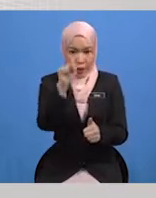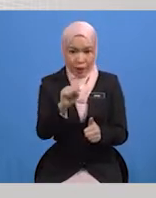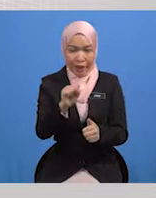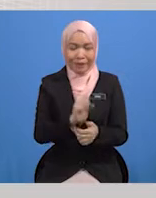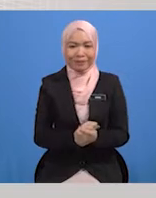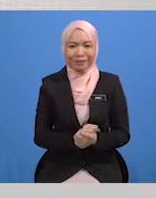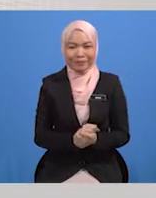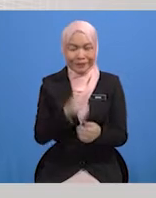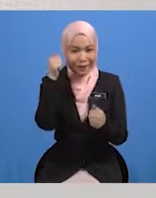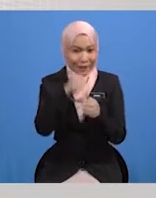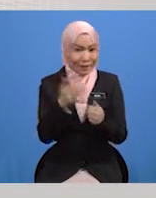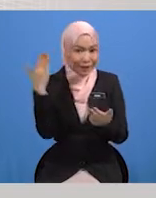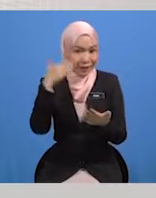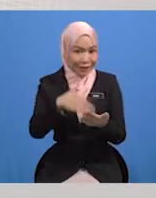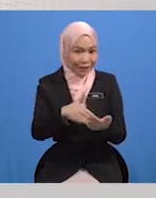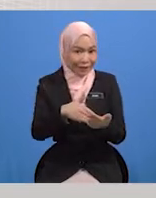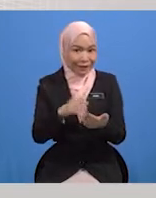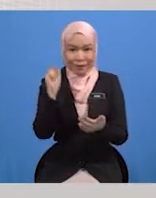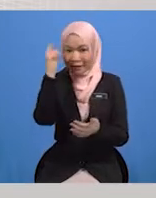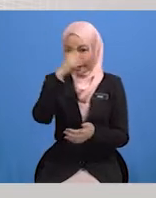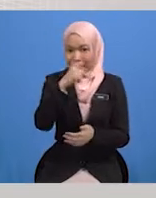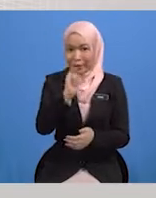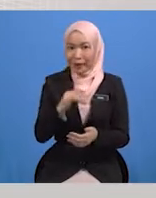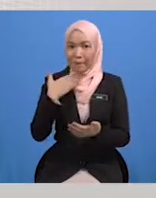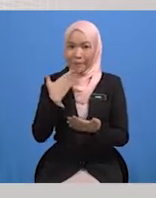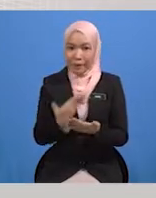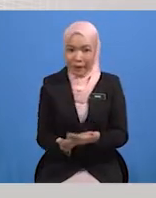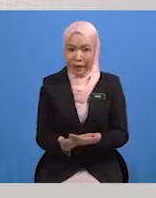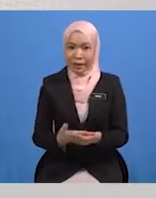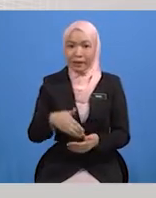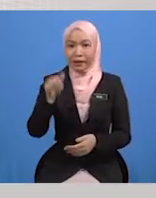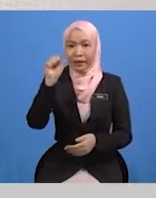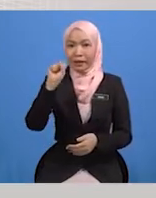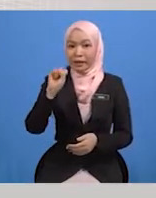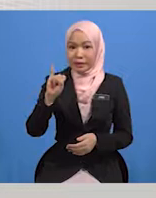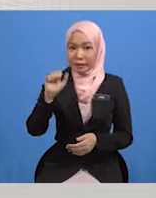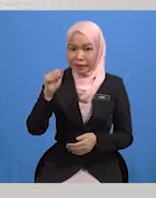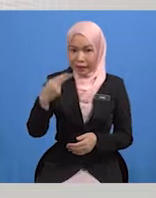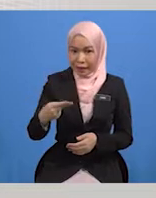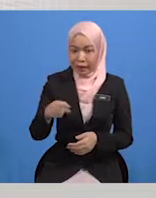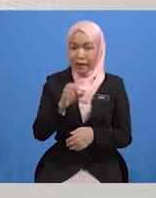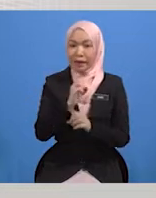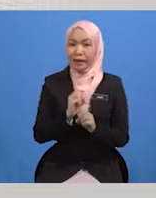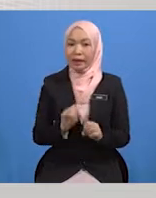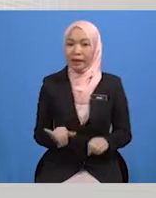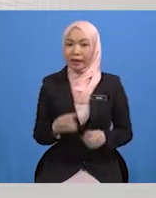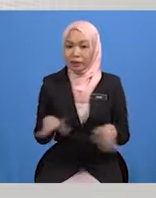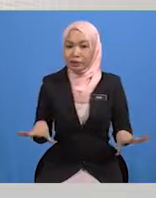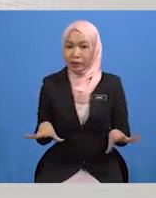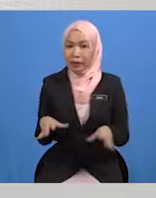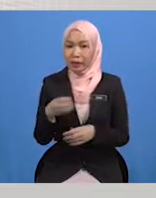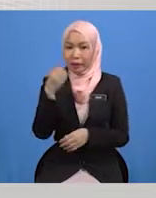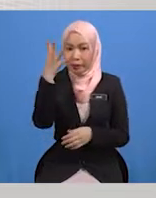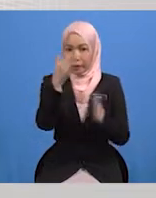Masih ingat lagi sikap positif dan negatif Asyah Samiah yang telah disenaraikan